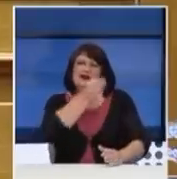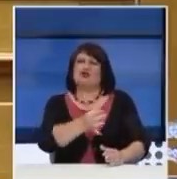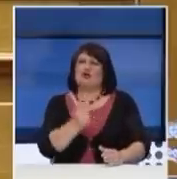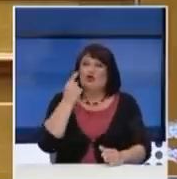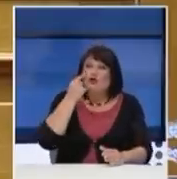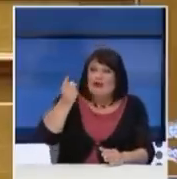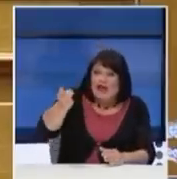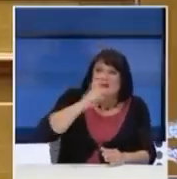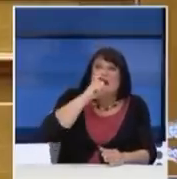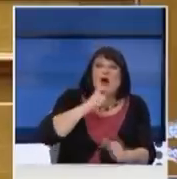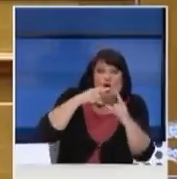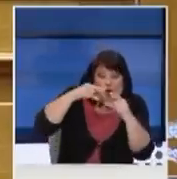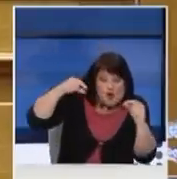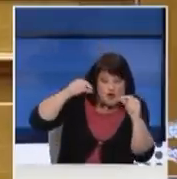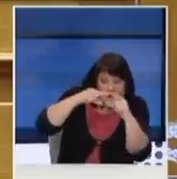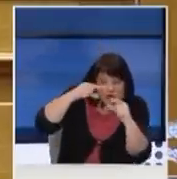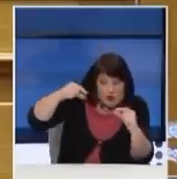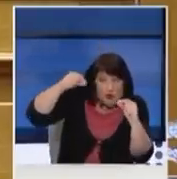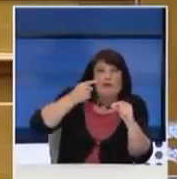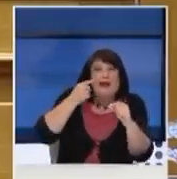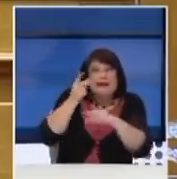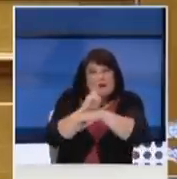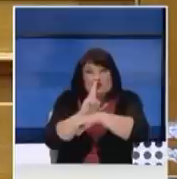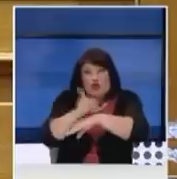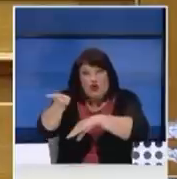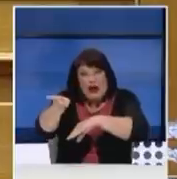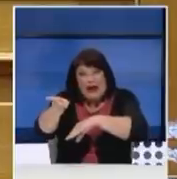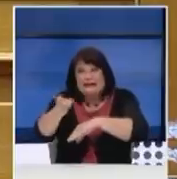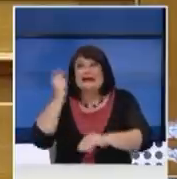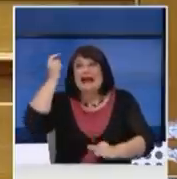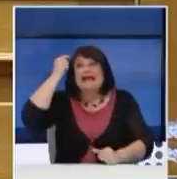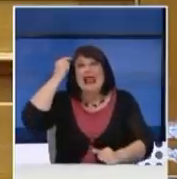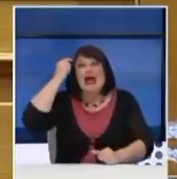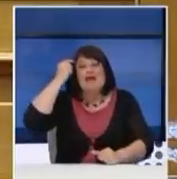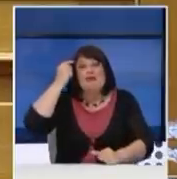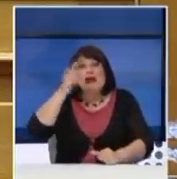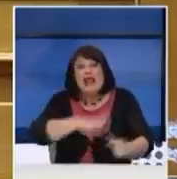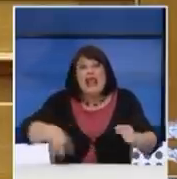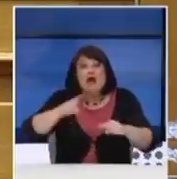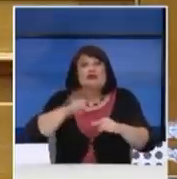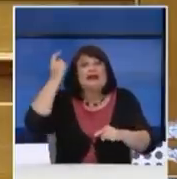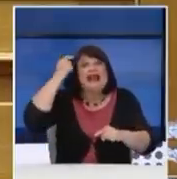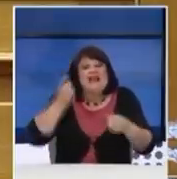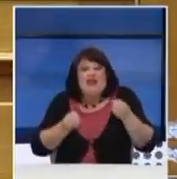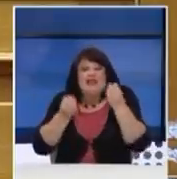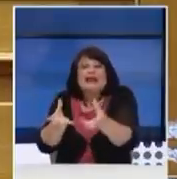ροζ, το ροζ είναι ελληνικό και το δώσαμε στην Αίγυπτο. Για να μάθει ο ελληνικός λαός τι δώσαμε. Είναι σημαντικό.